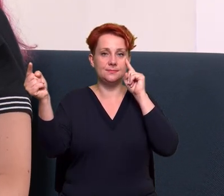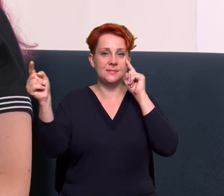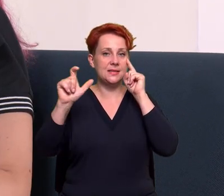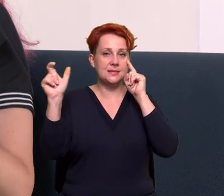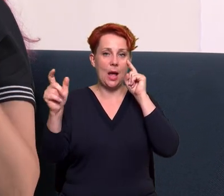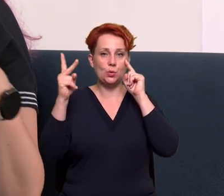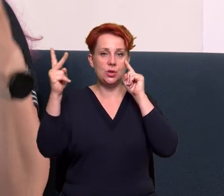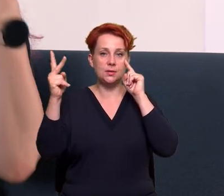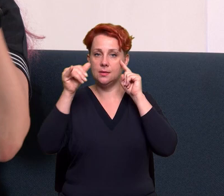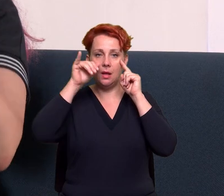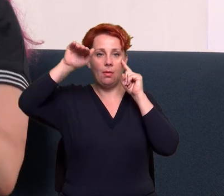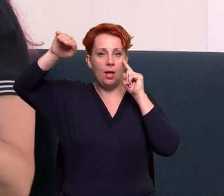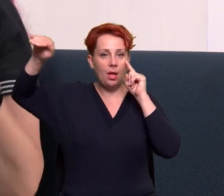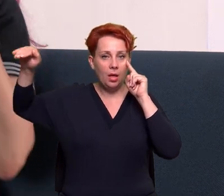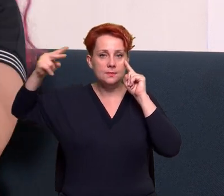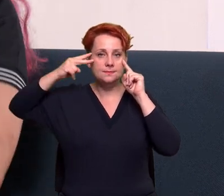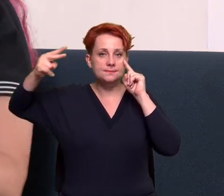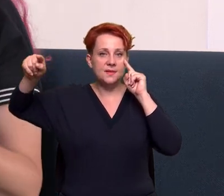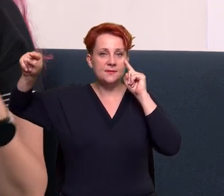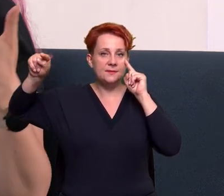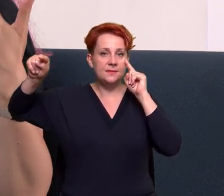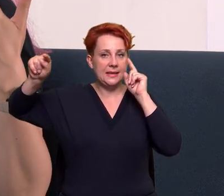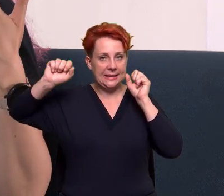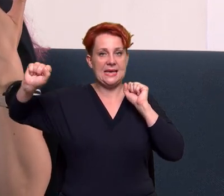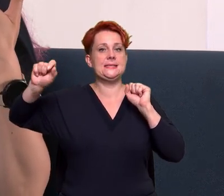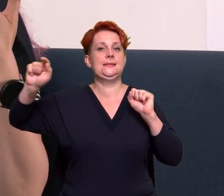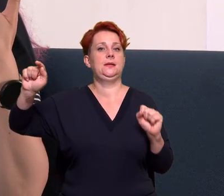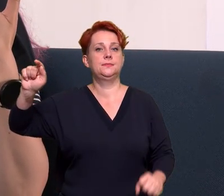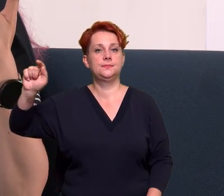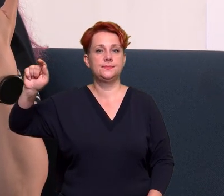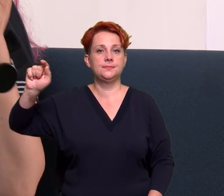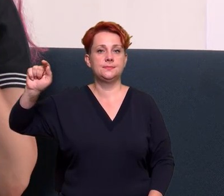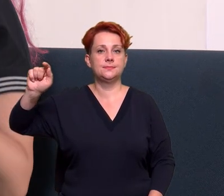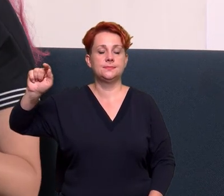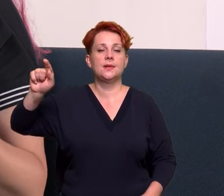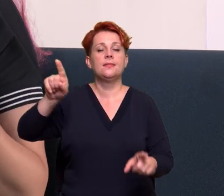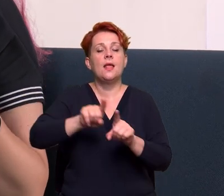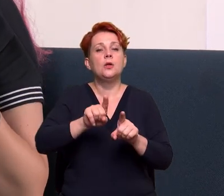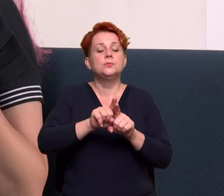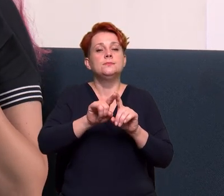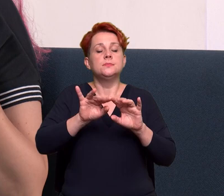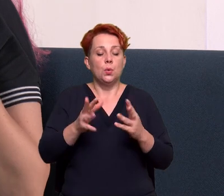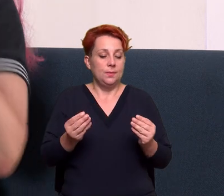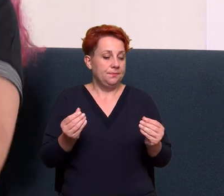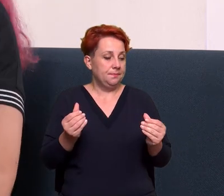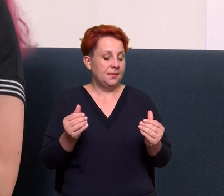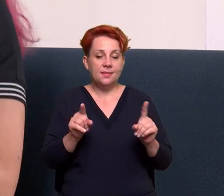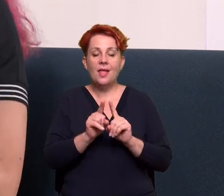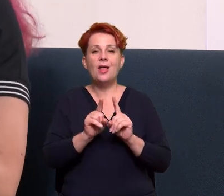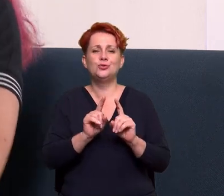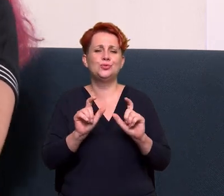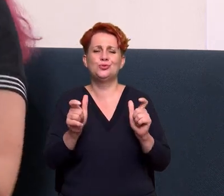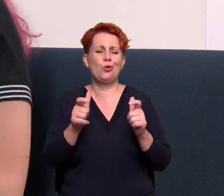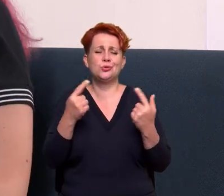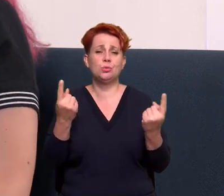I tutaj chodzi właśnie o ten powrót, o to wydzielanie tych pewnych właśnie afektów,